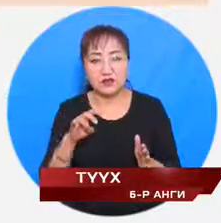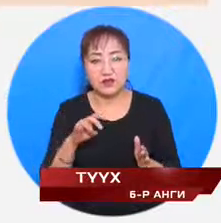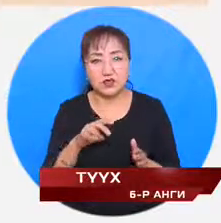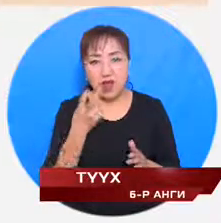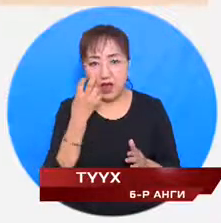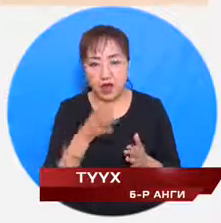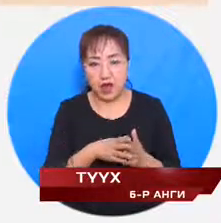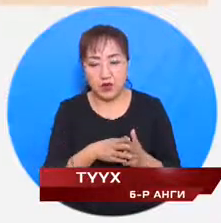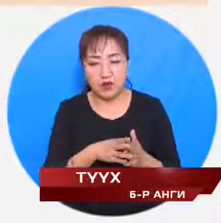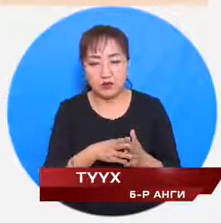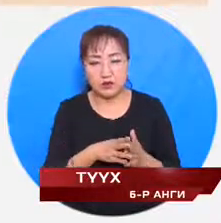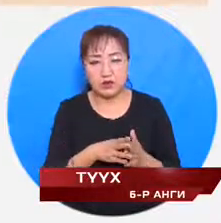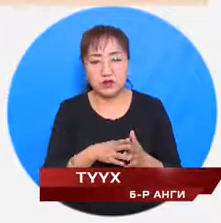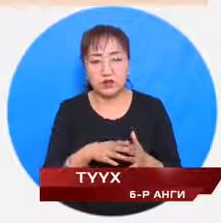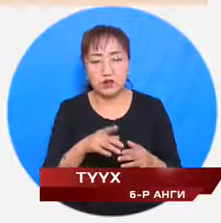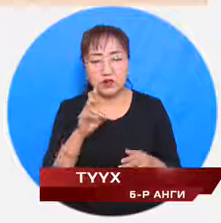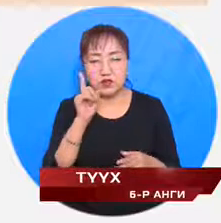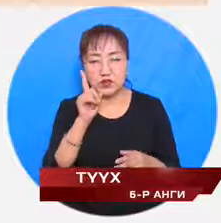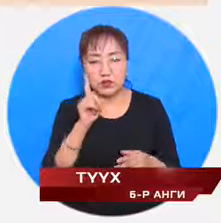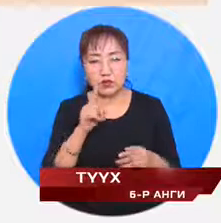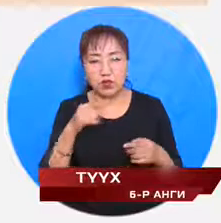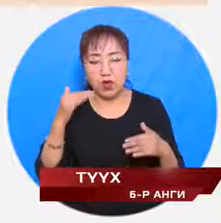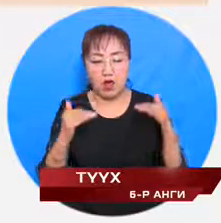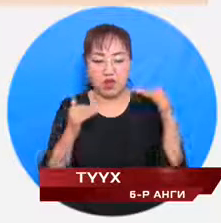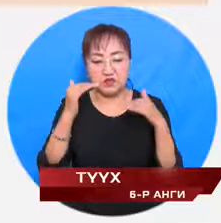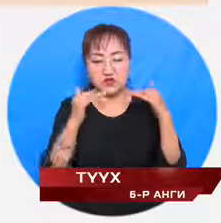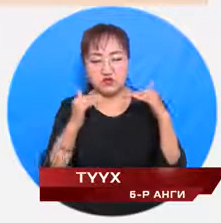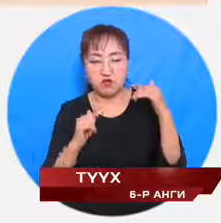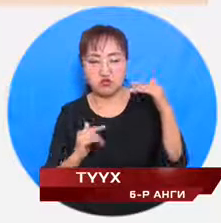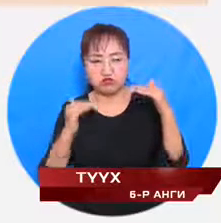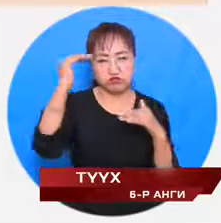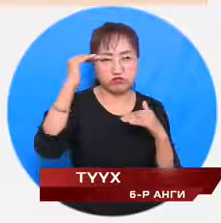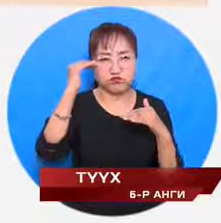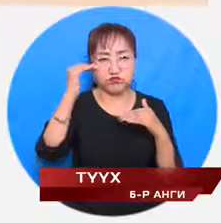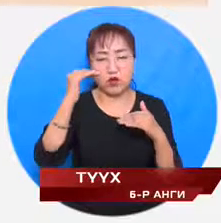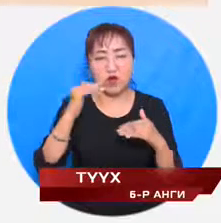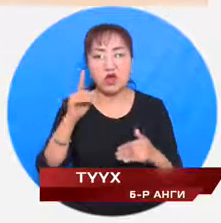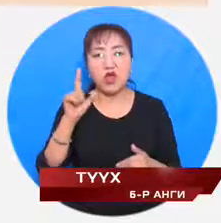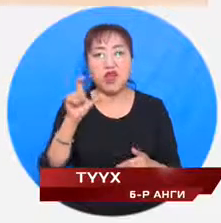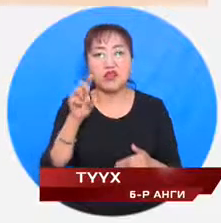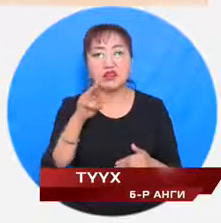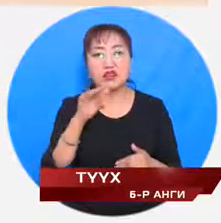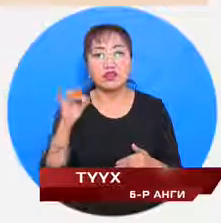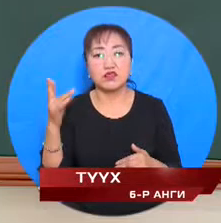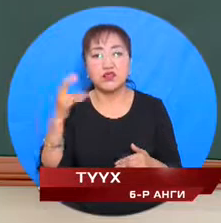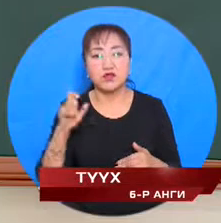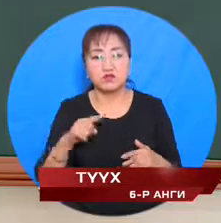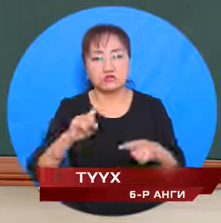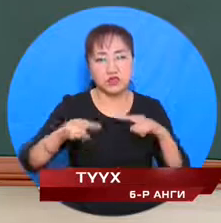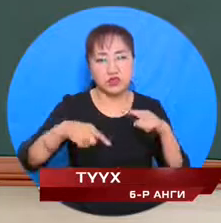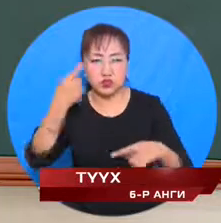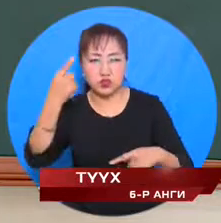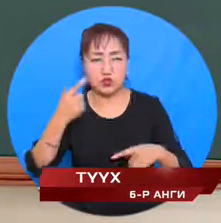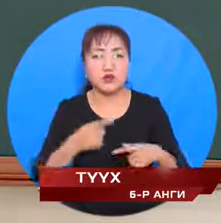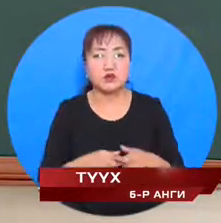илүү хэмжээнээс давах буюу давж гаргахыг бол одоо хитэт гэж нэрлэж байна. Тэгэхээр хүннүгийн зохион байгуулсан төрийн